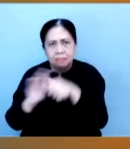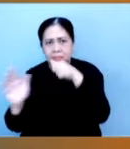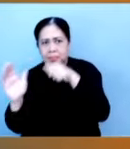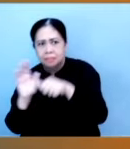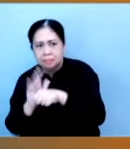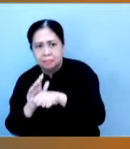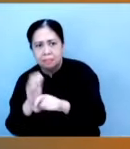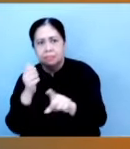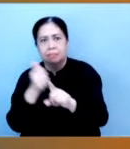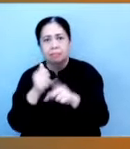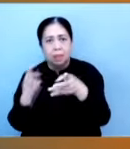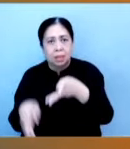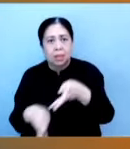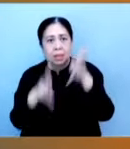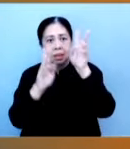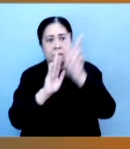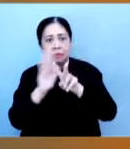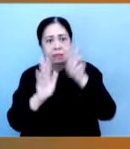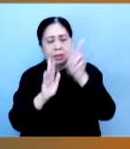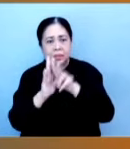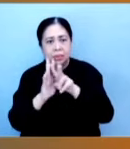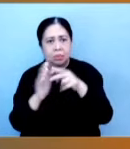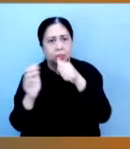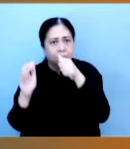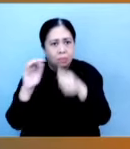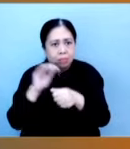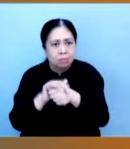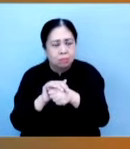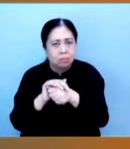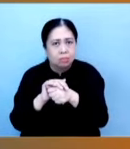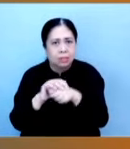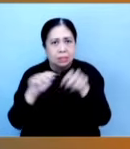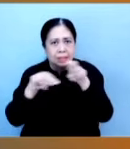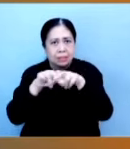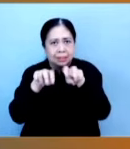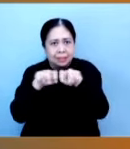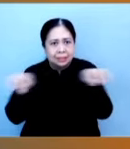mismong uploader ng video nagtago sa likod ng mga